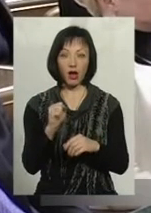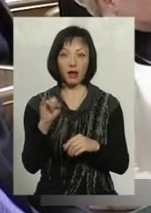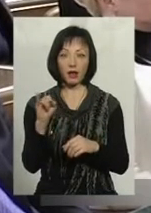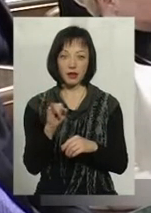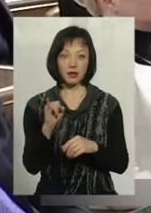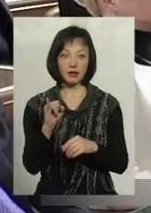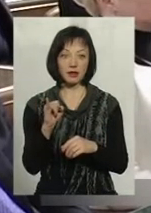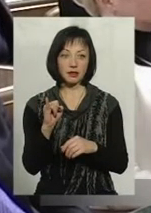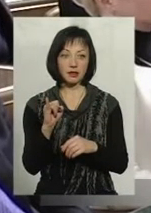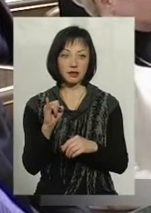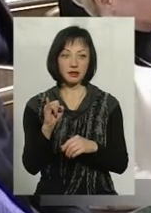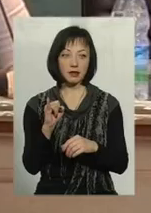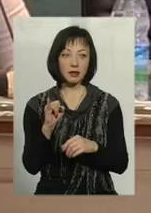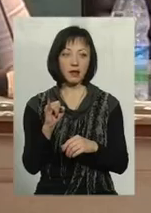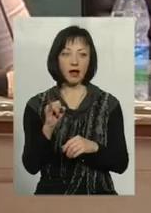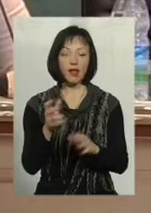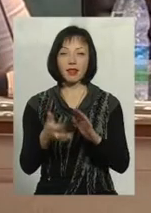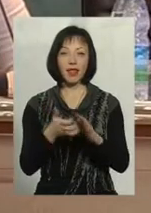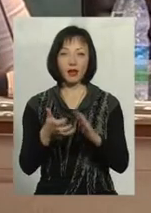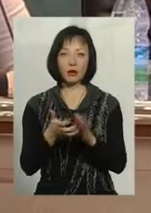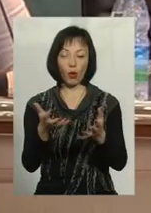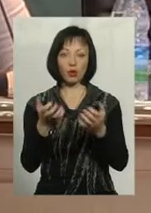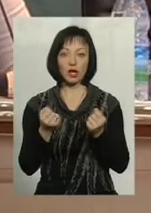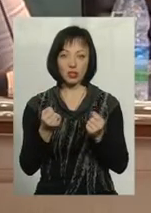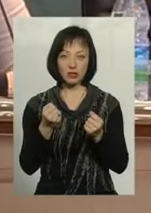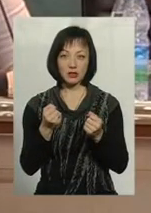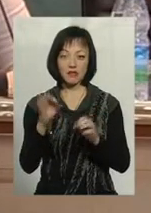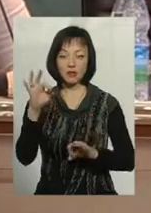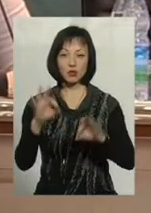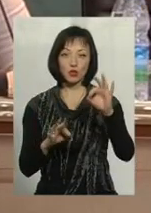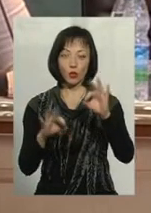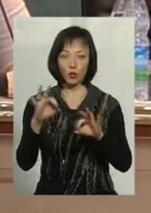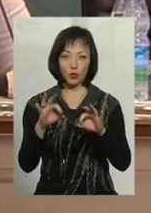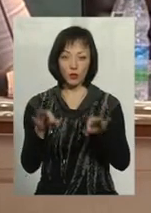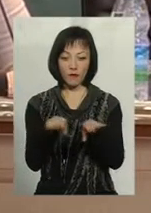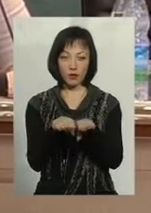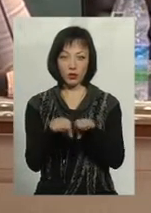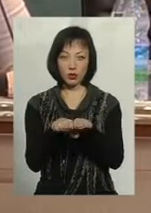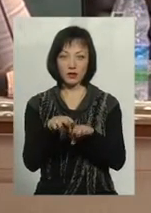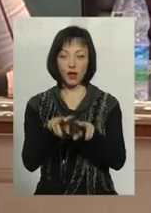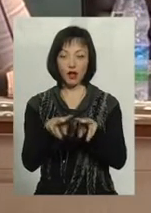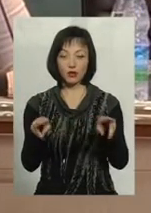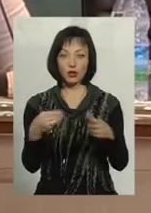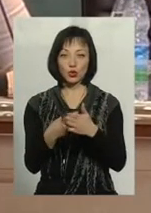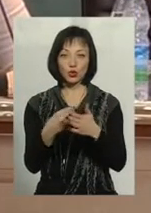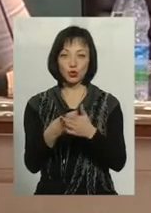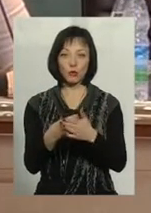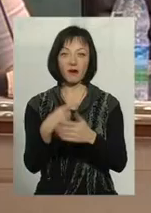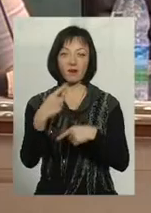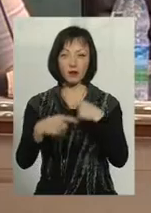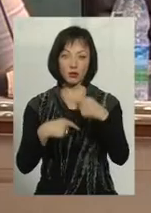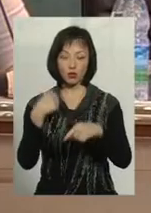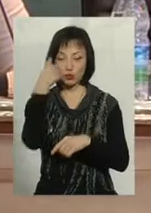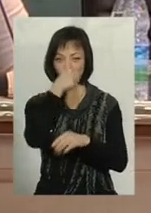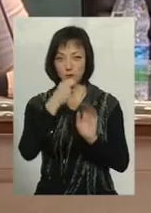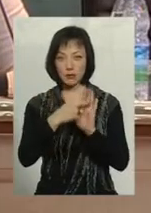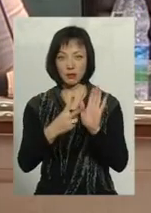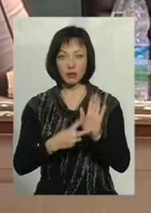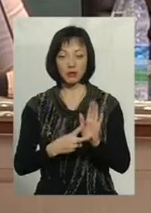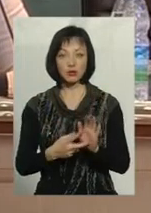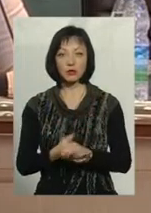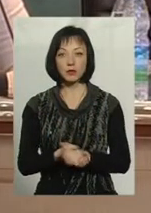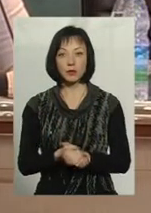офіційно. А других 1600, ну, хтось офіційно, хтось неофіційно. Держава дасть, держава і забере. Щоб